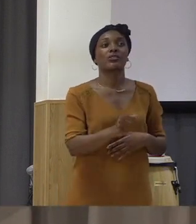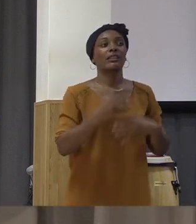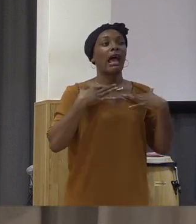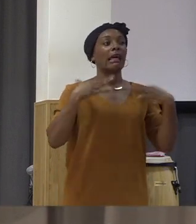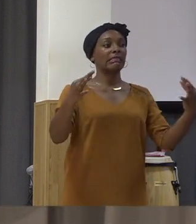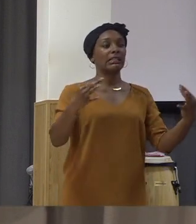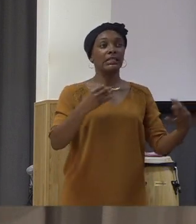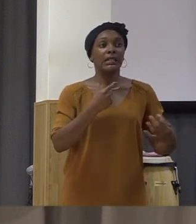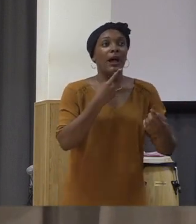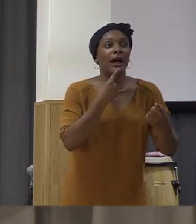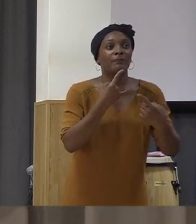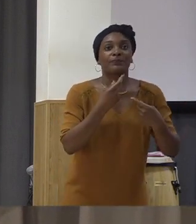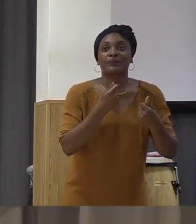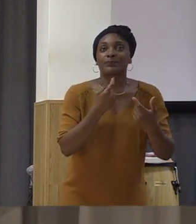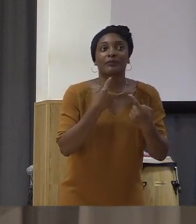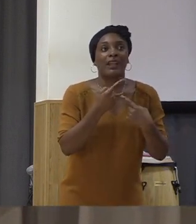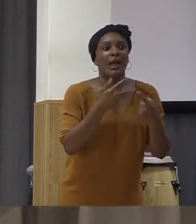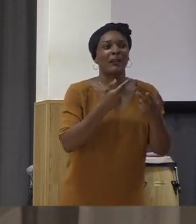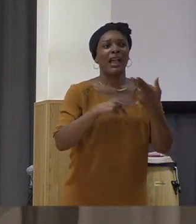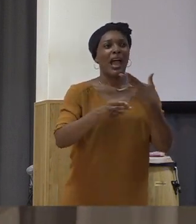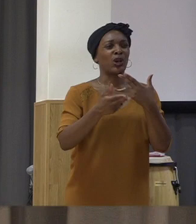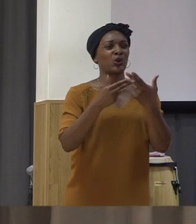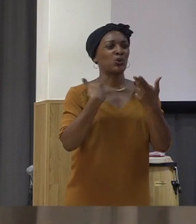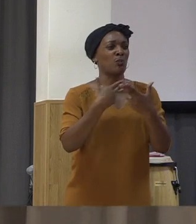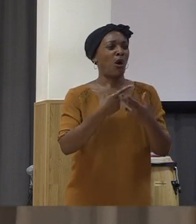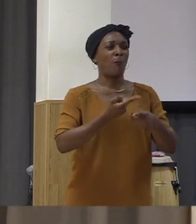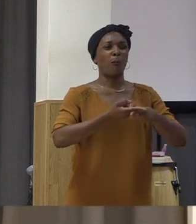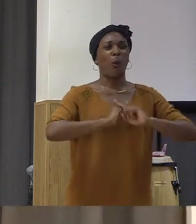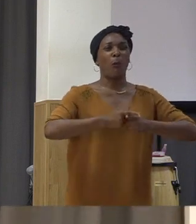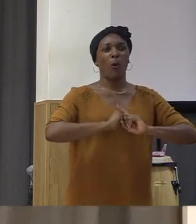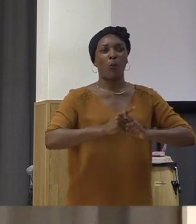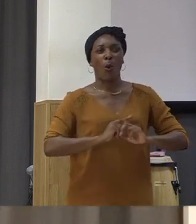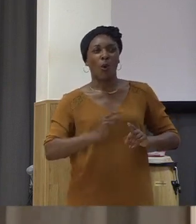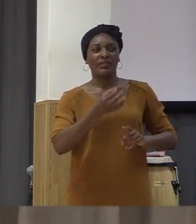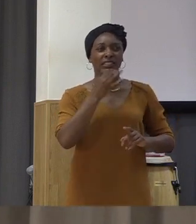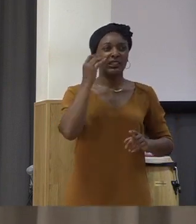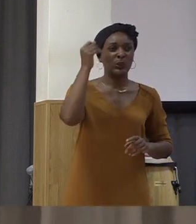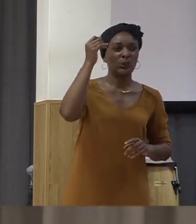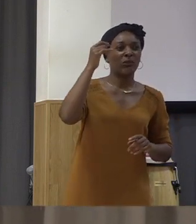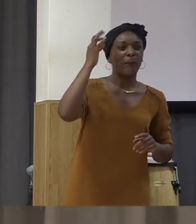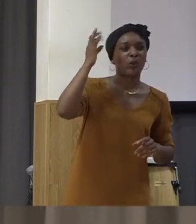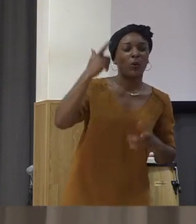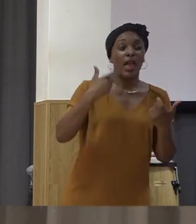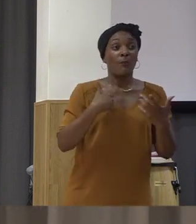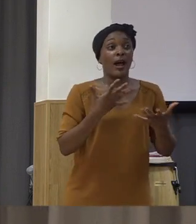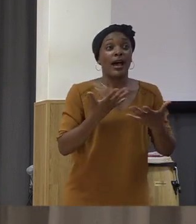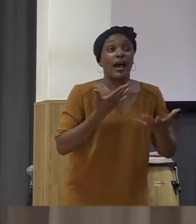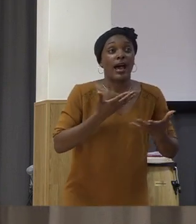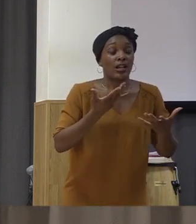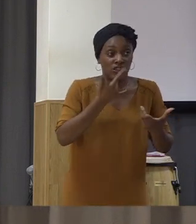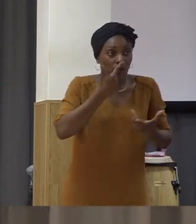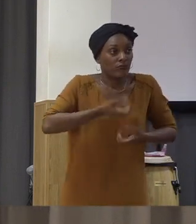que j'allais lui dire? Dès qu'il allait me trouver des arguments pour m'opposer, pour me dire que c'était aberrant, ou quand j'allais croiser quelqu'un